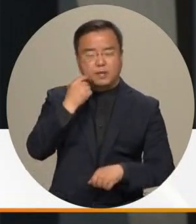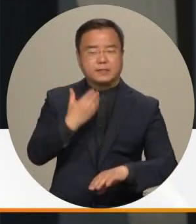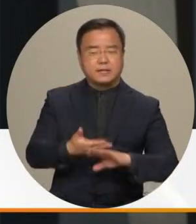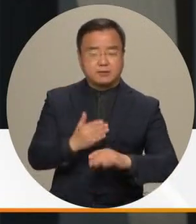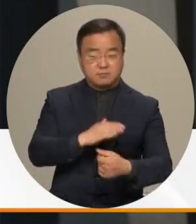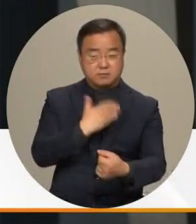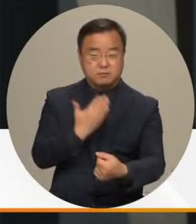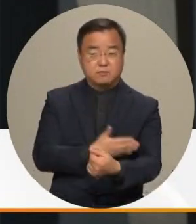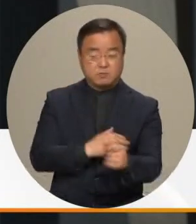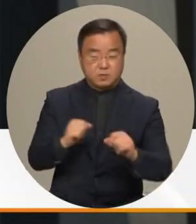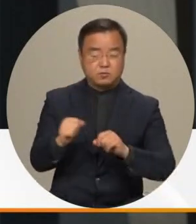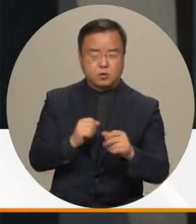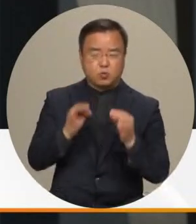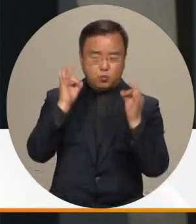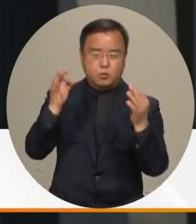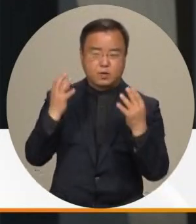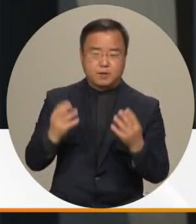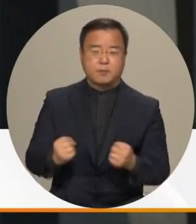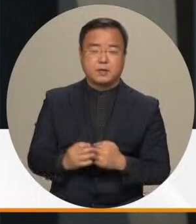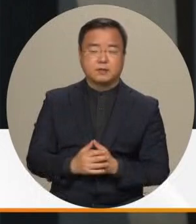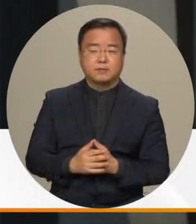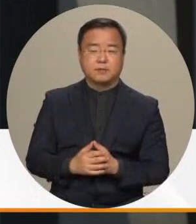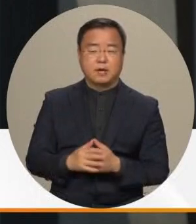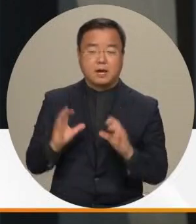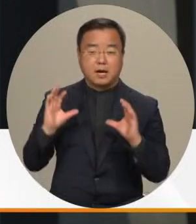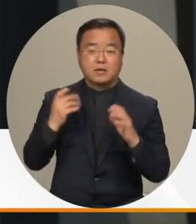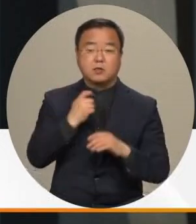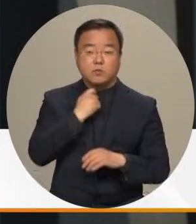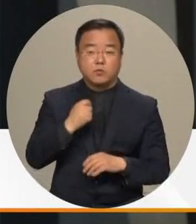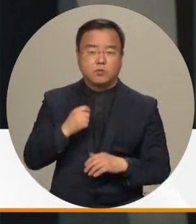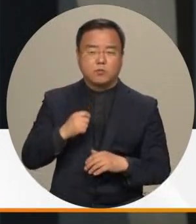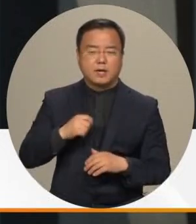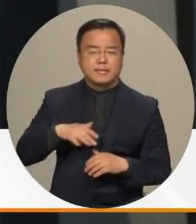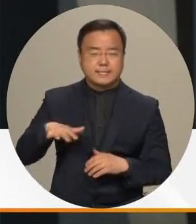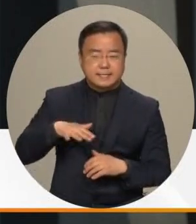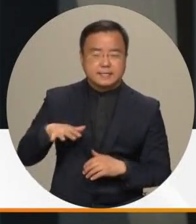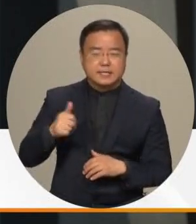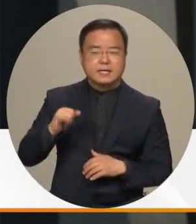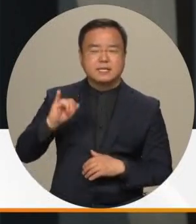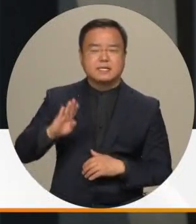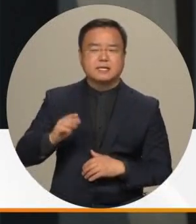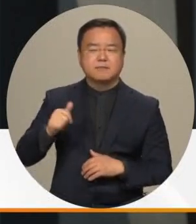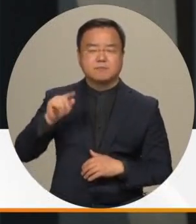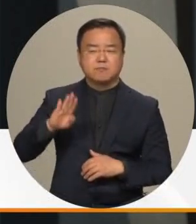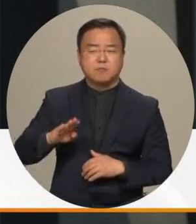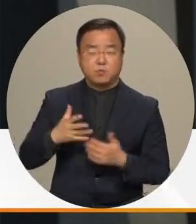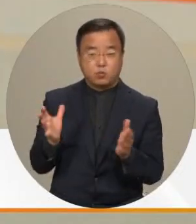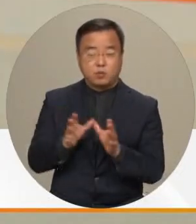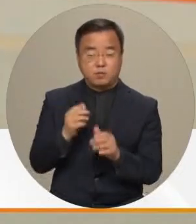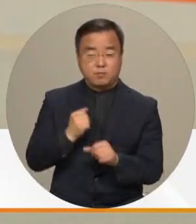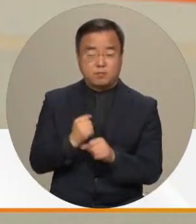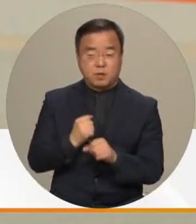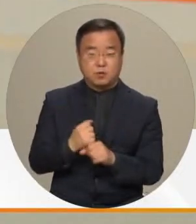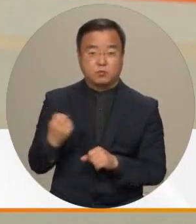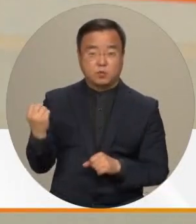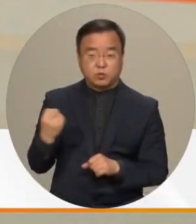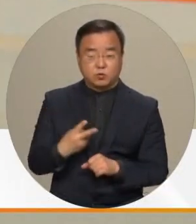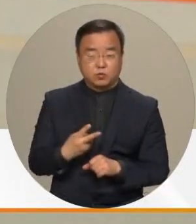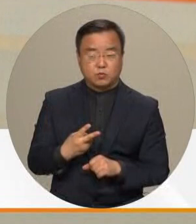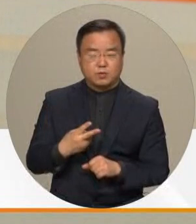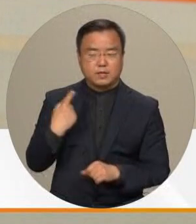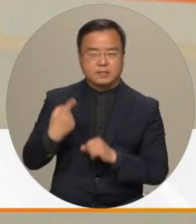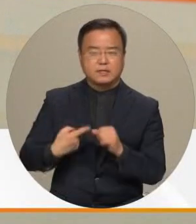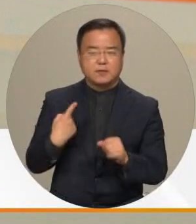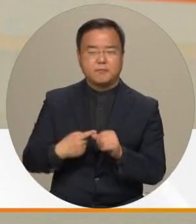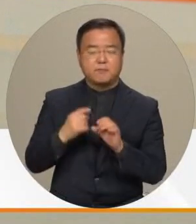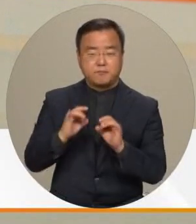그렇게 티가 많이 나지 않아도 아이들이 원하는 힙합 동아리를 개설해서 버스킹도 해주시는 선생님도 계시고 1년차 때부터 매년 한